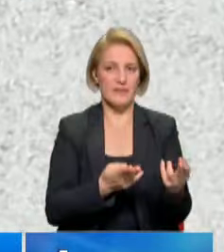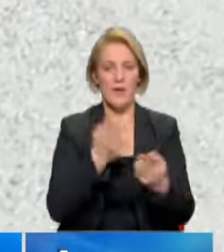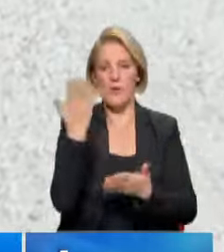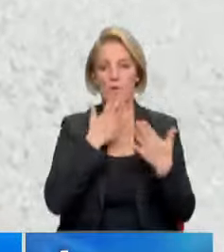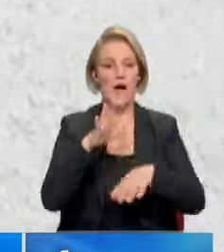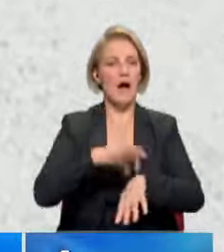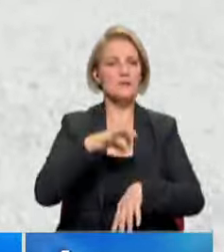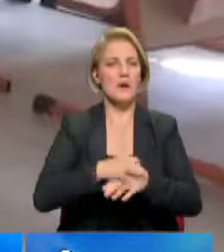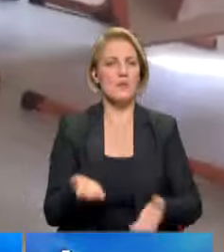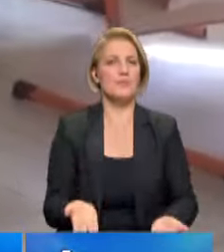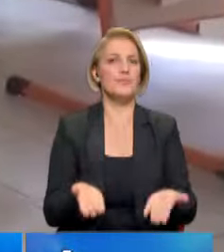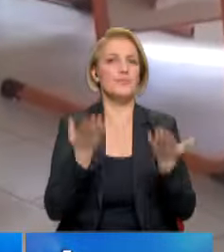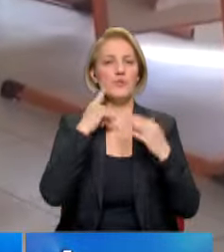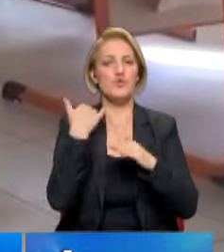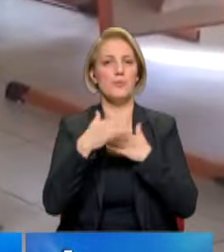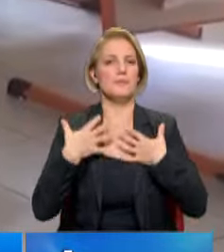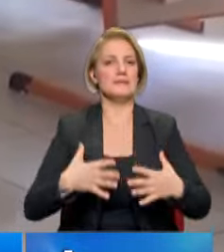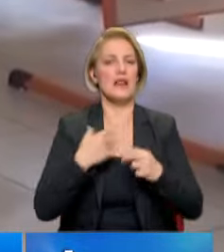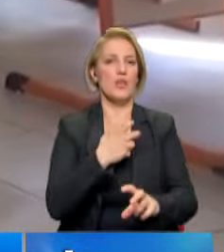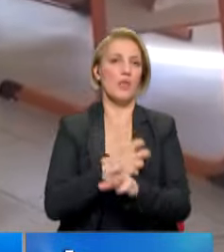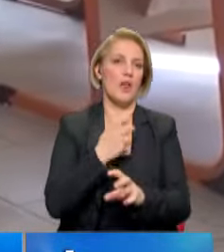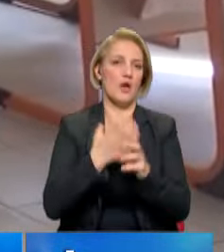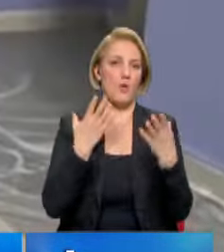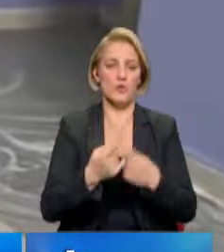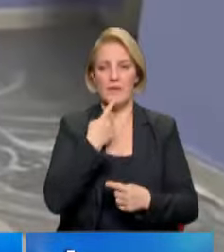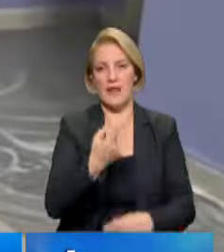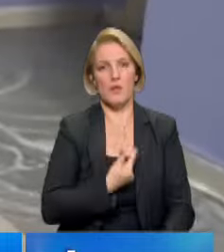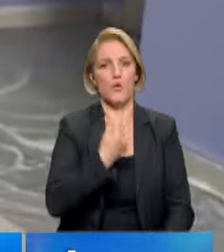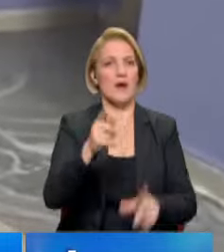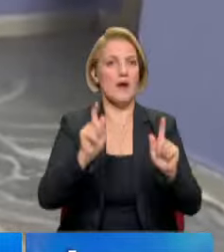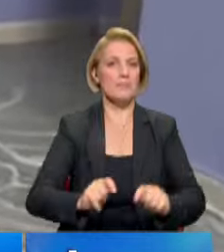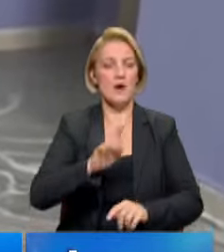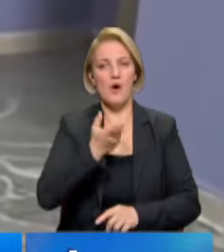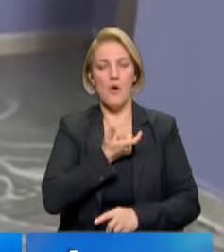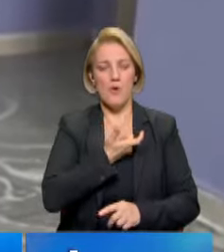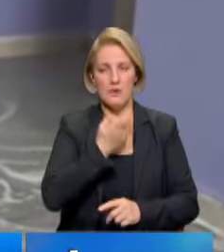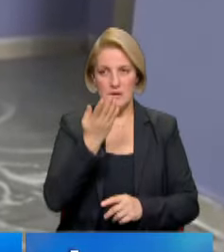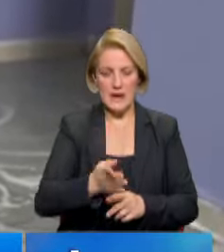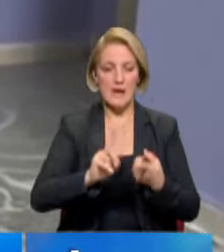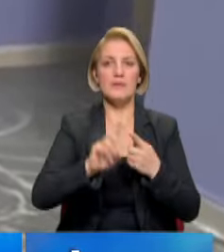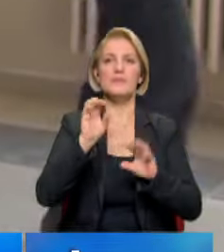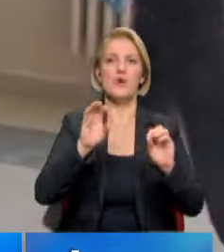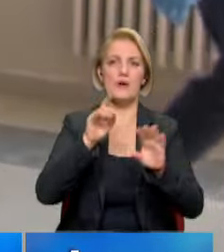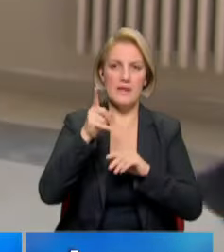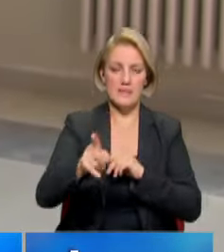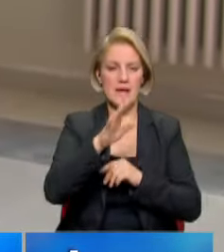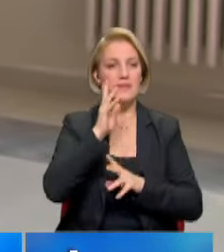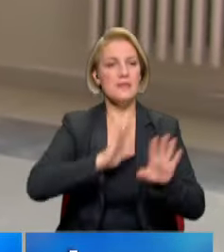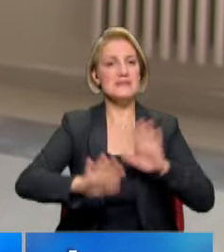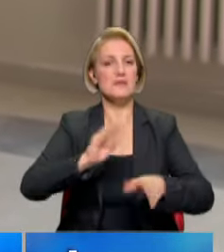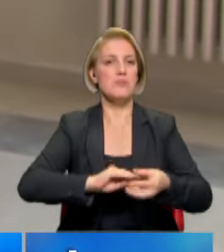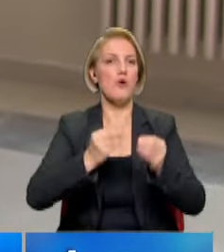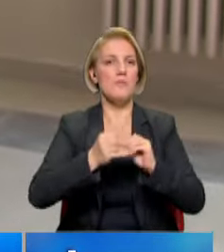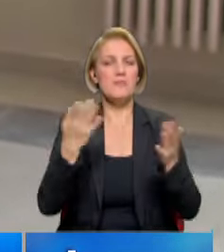Okullarda hastalıklar artıyor, toplum sağlığını tehdit ediyor diyerek uyardı. Öğrenciler, öğretmenler ve veliler okullardaki